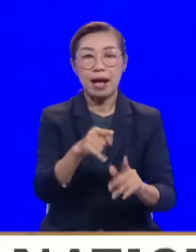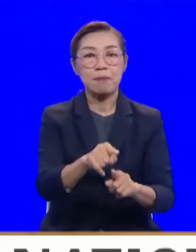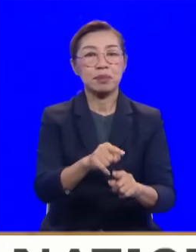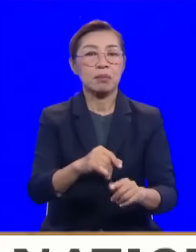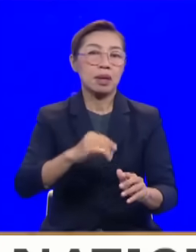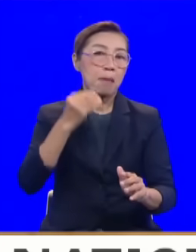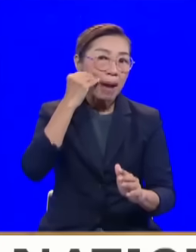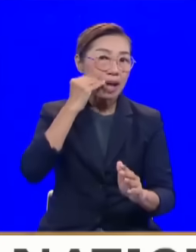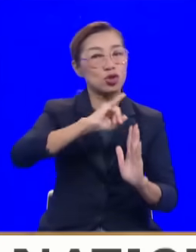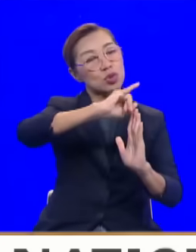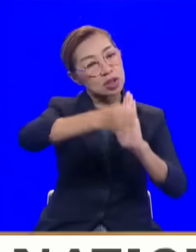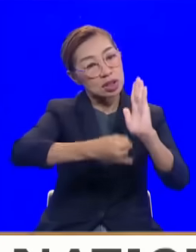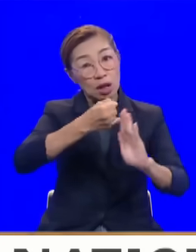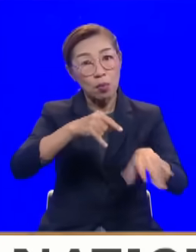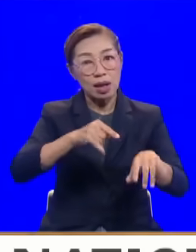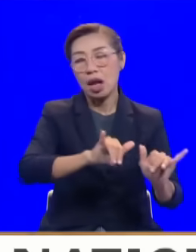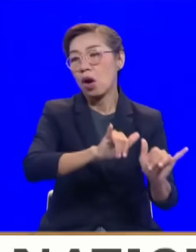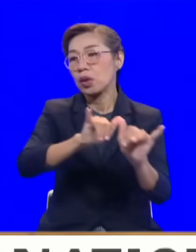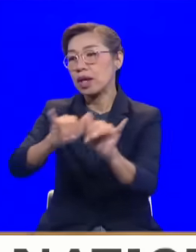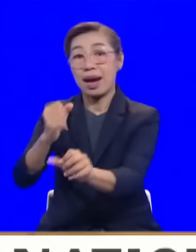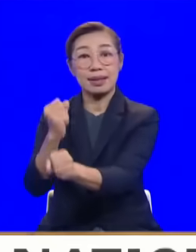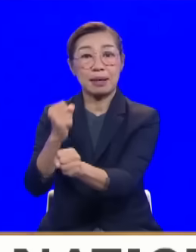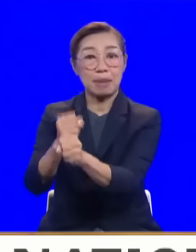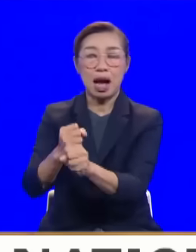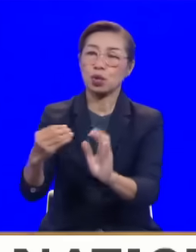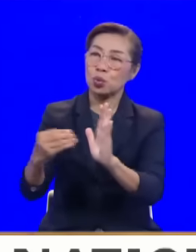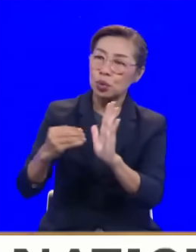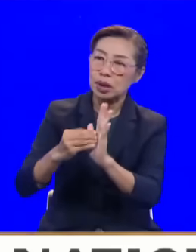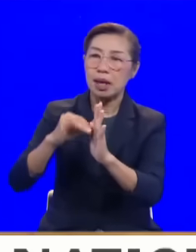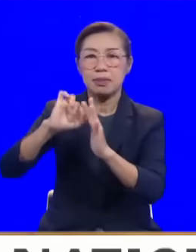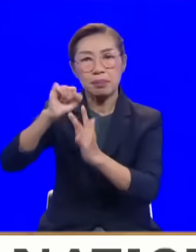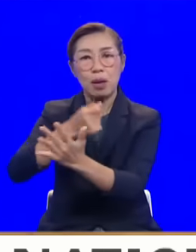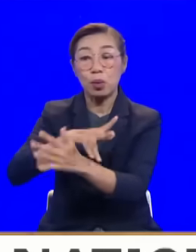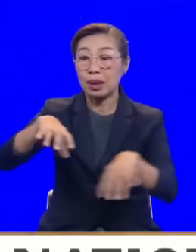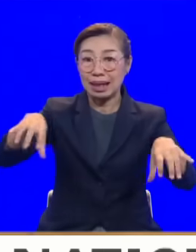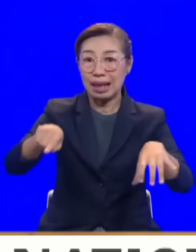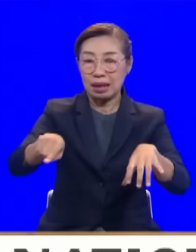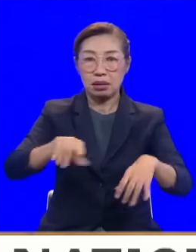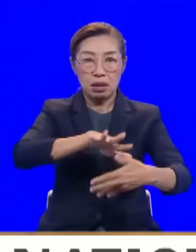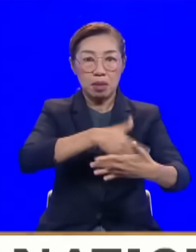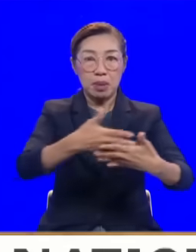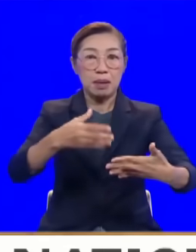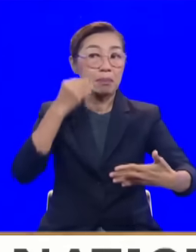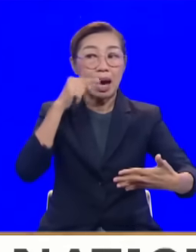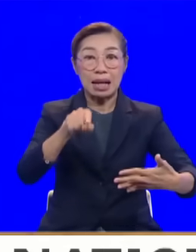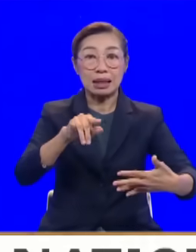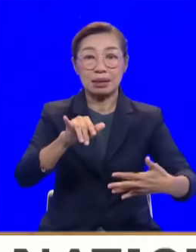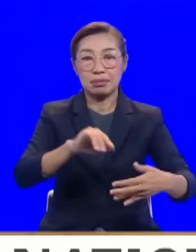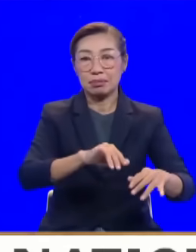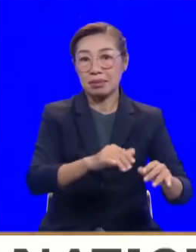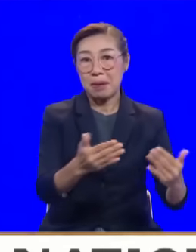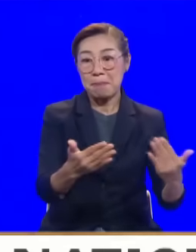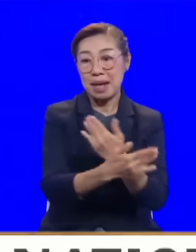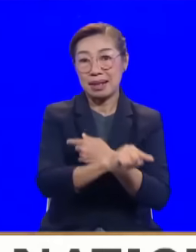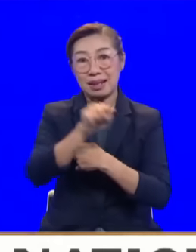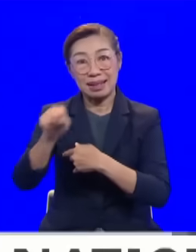รุงเทพเชียงใหม่ภูเก็ตแบบเนี้ยรัฐมนตรีจุลพันธ์บอกว่าย้ายทะเบียนบ้านมาได้มาที่อยู่ปัจจุบันแต่